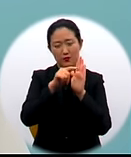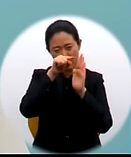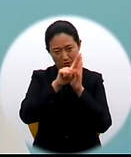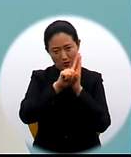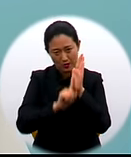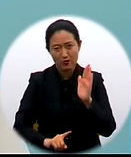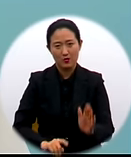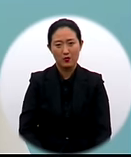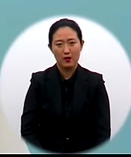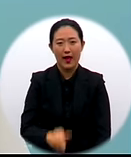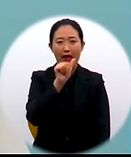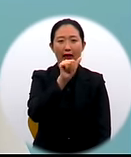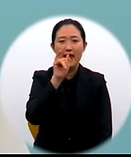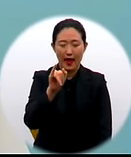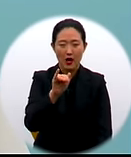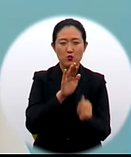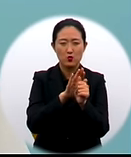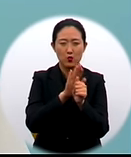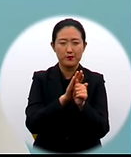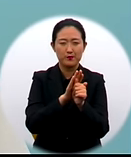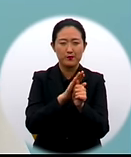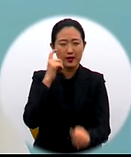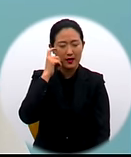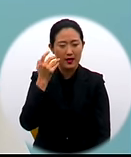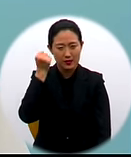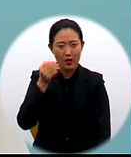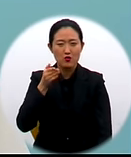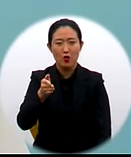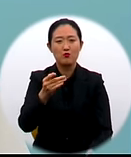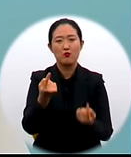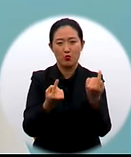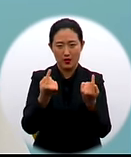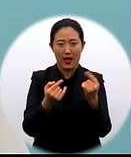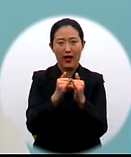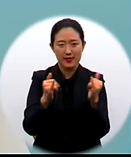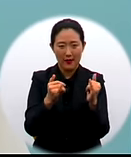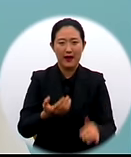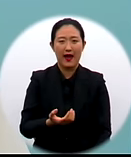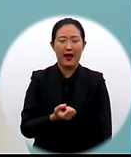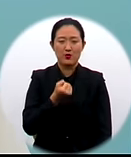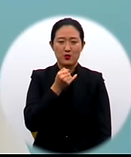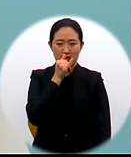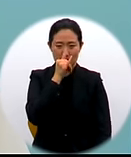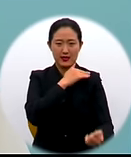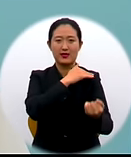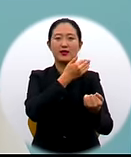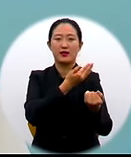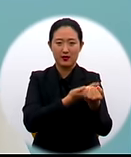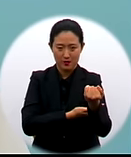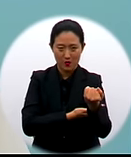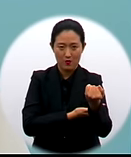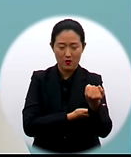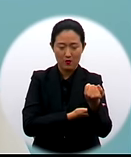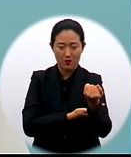봐도 무방한데, 이제 그러다 보니까 과거처럼 인재상에게 요구되는 전문성의 높이가 좀 떨어졌어요. 그리고 아주